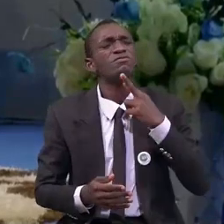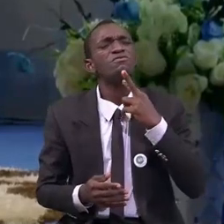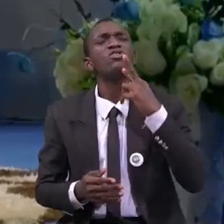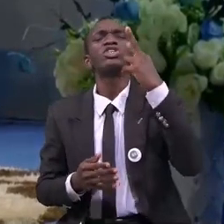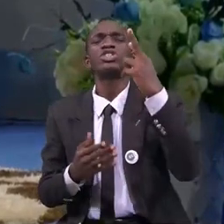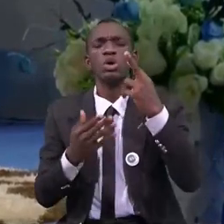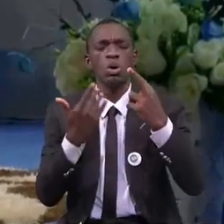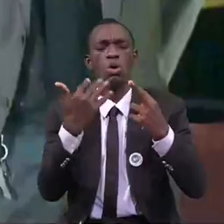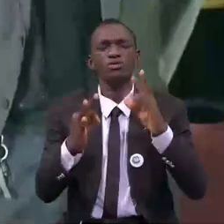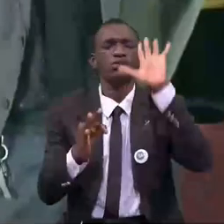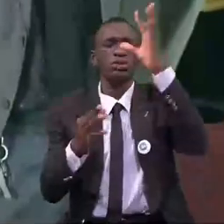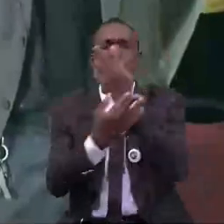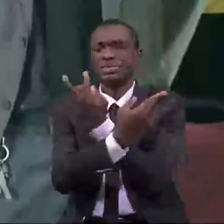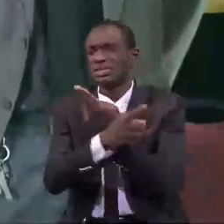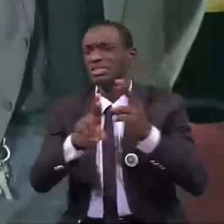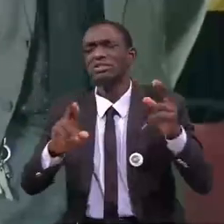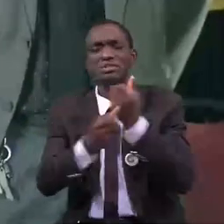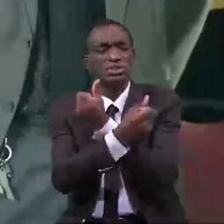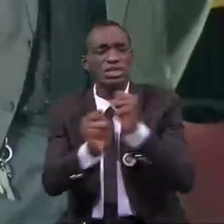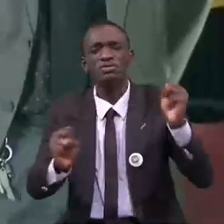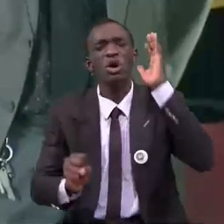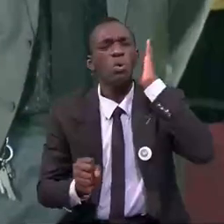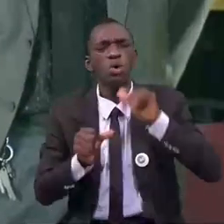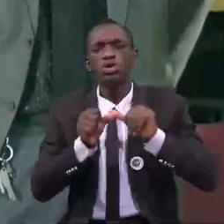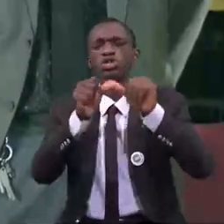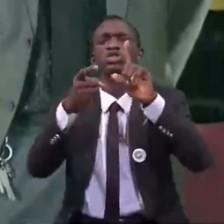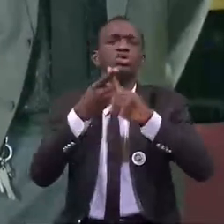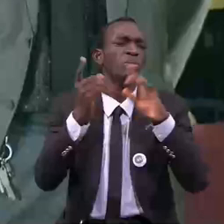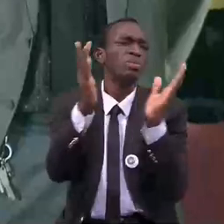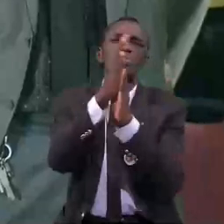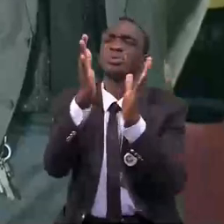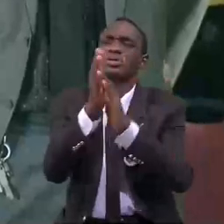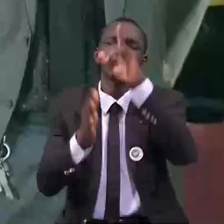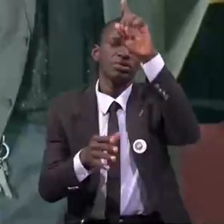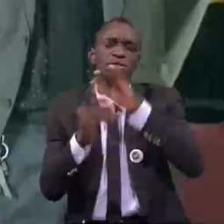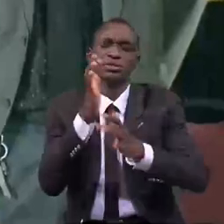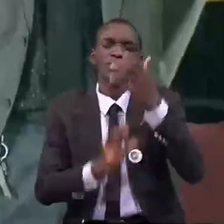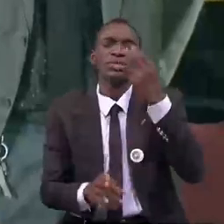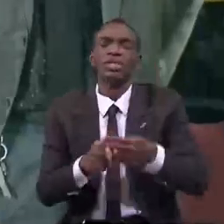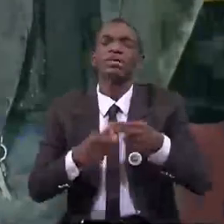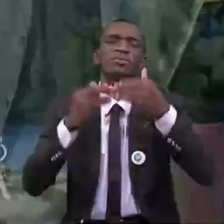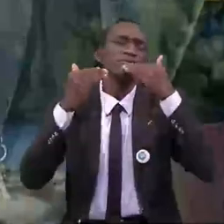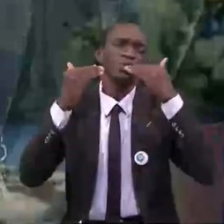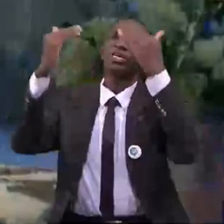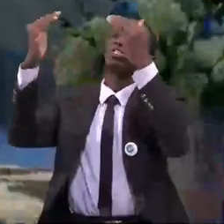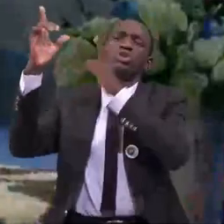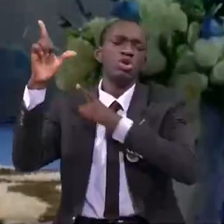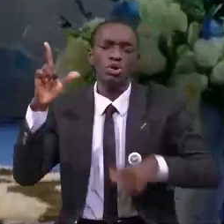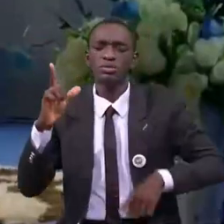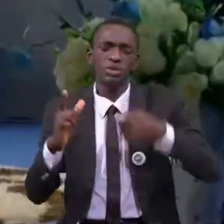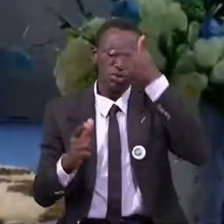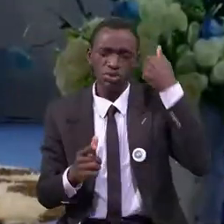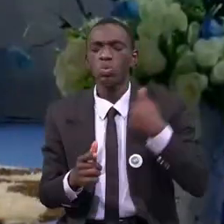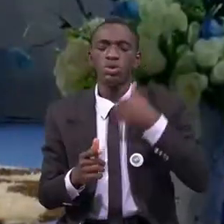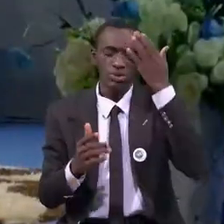peuple et que la voix des rachetés continue de te glorifier merci Seigneur parce que que